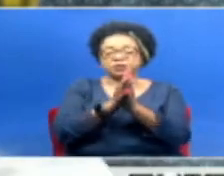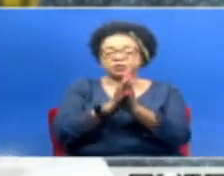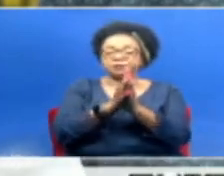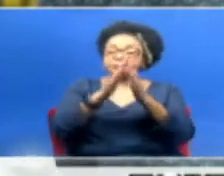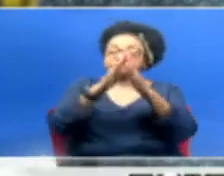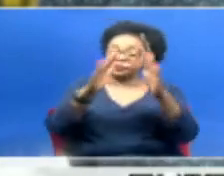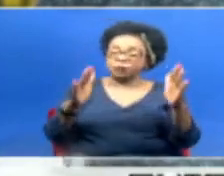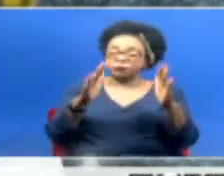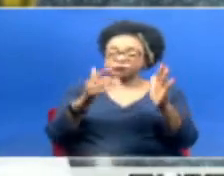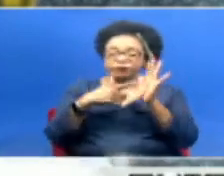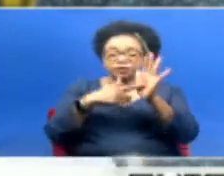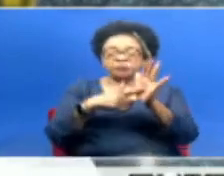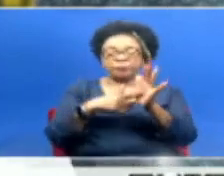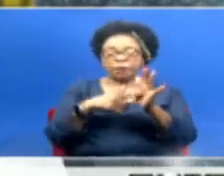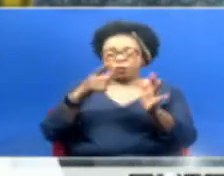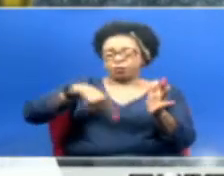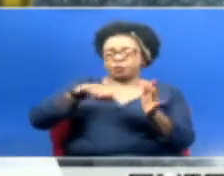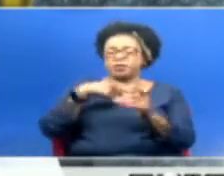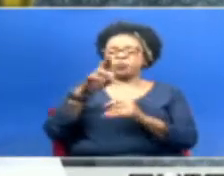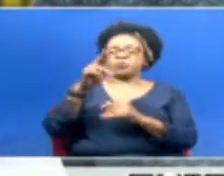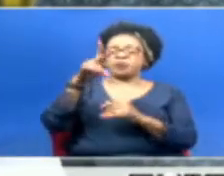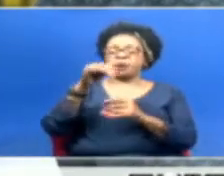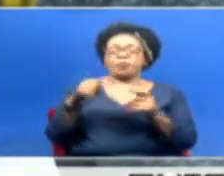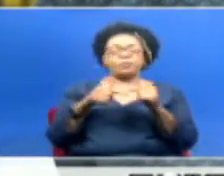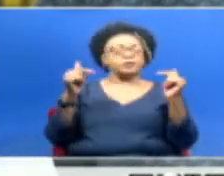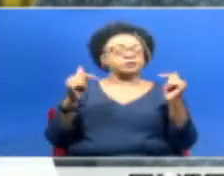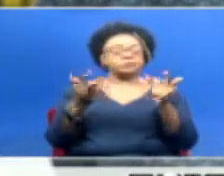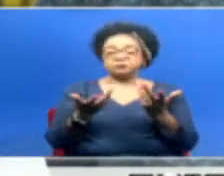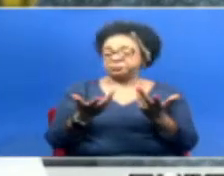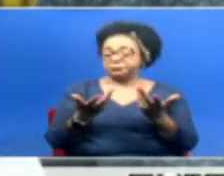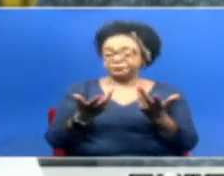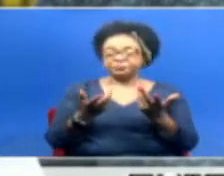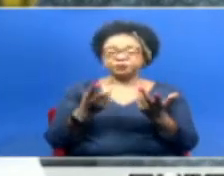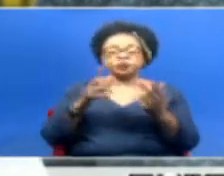kuwa kwamba sisi tena UDA tunapinga miradi za UDA. Tunaenda kukaa chini kwa